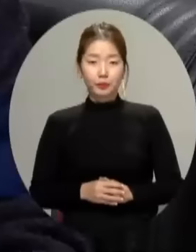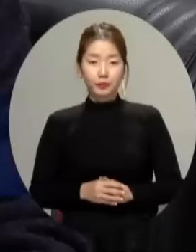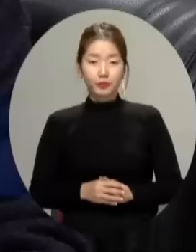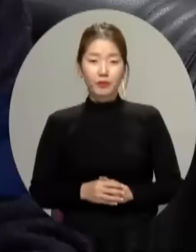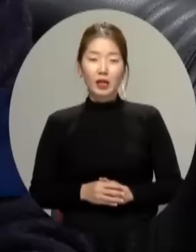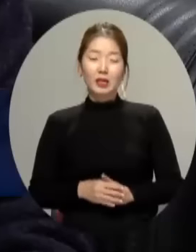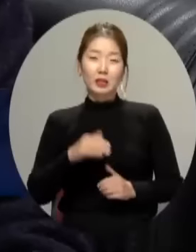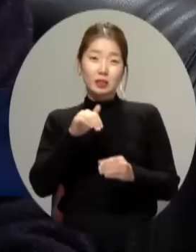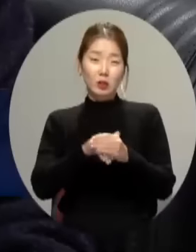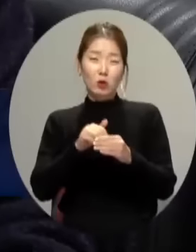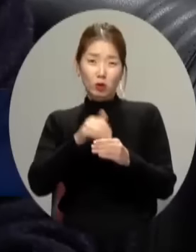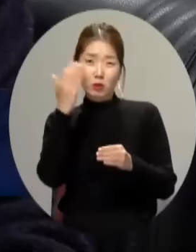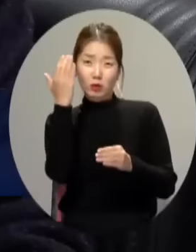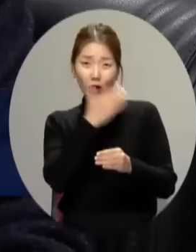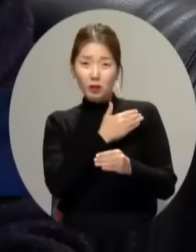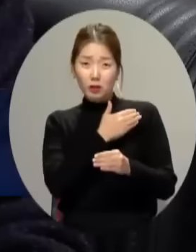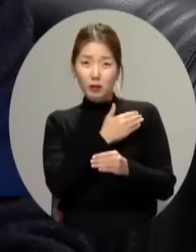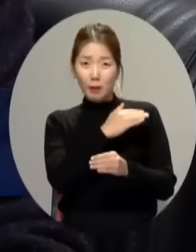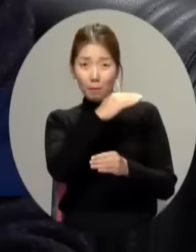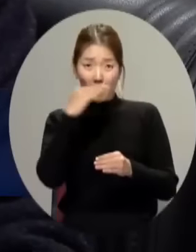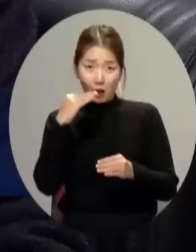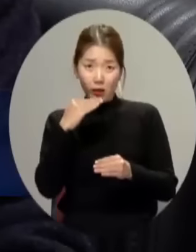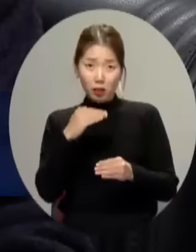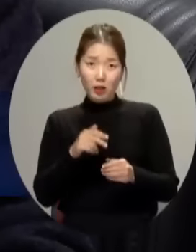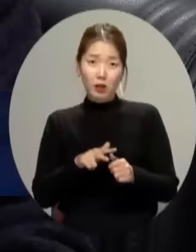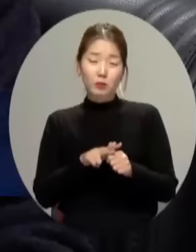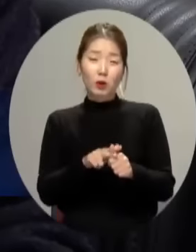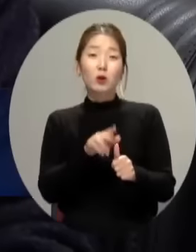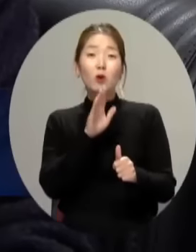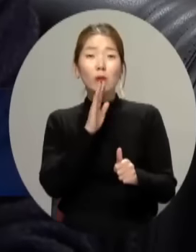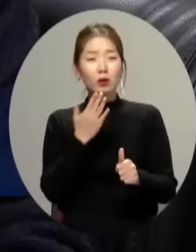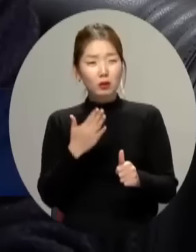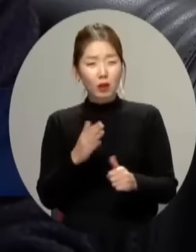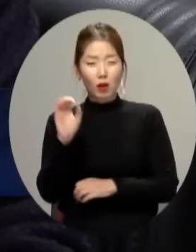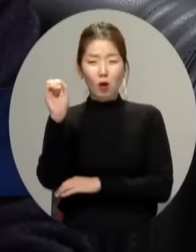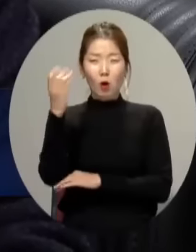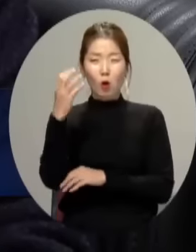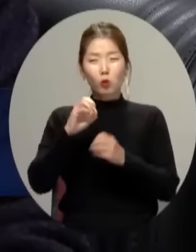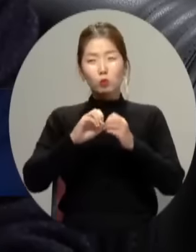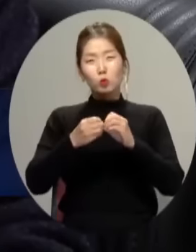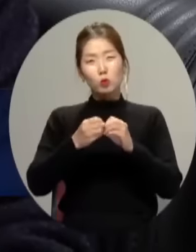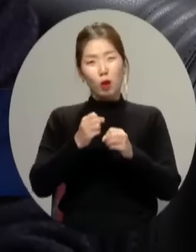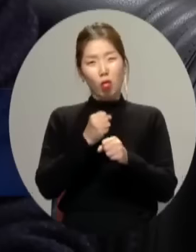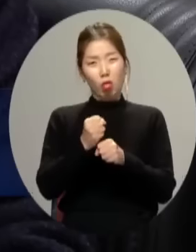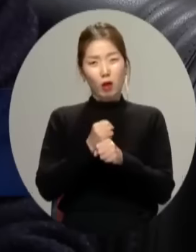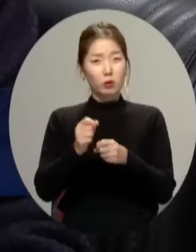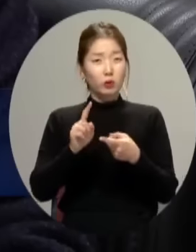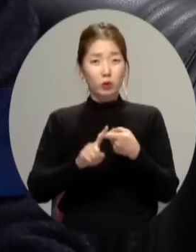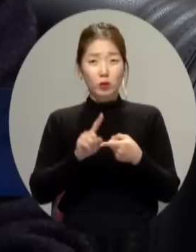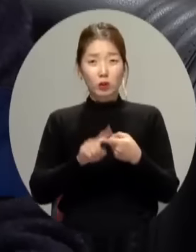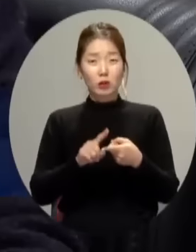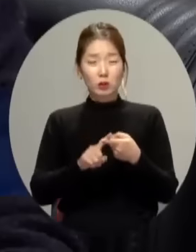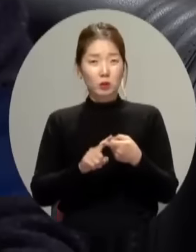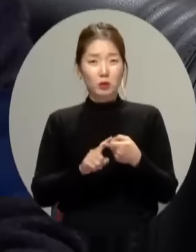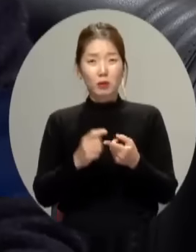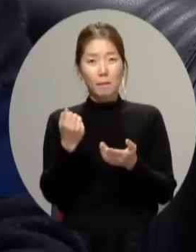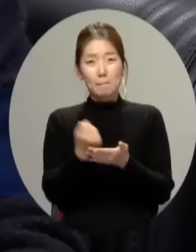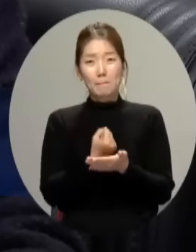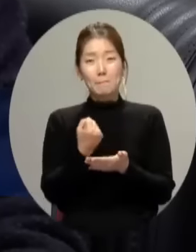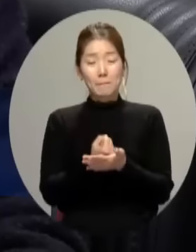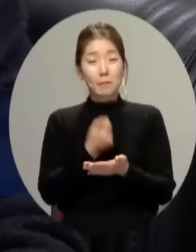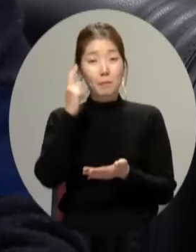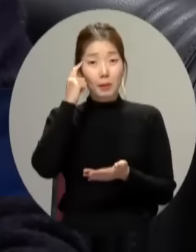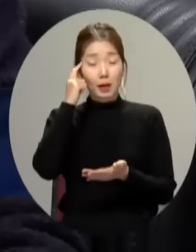정 치하이 론을 외가는 것은 대히스러운 일이다